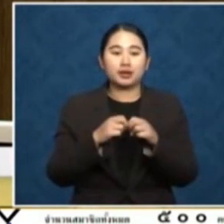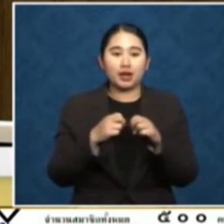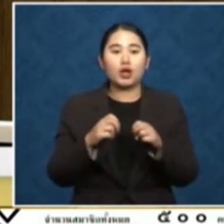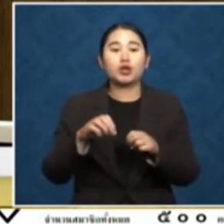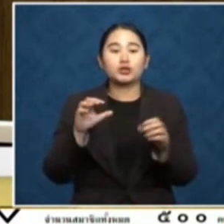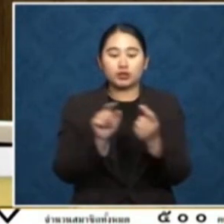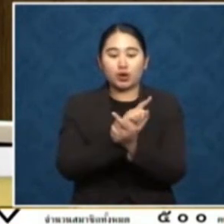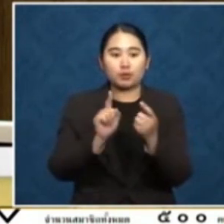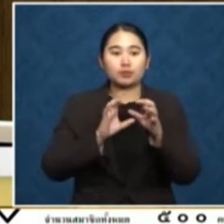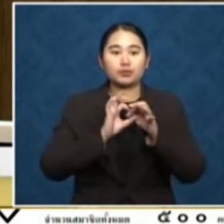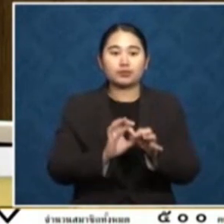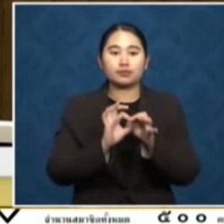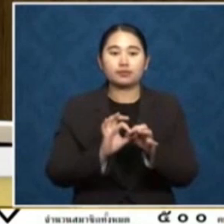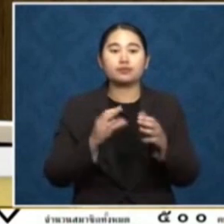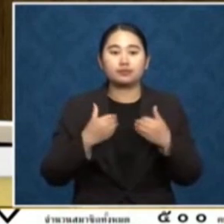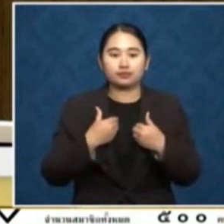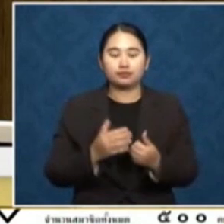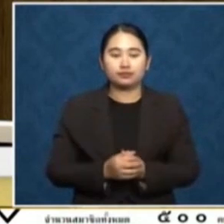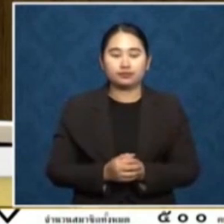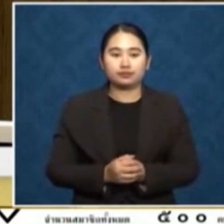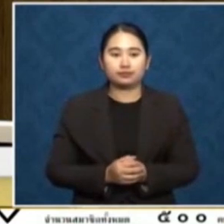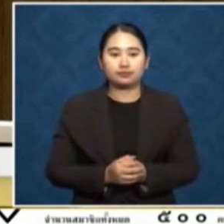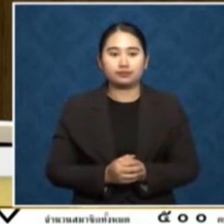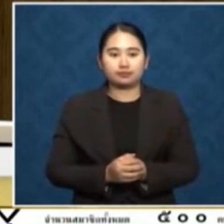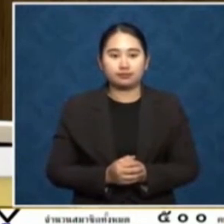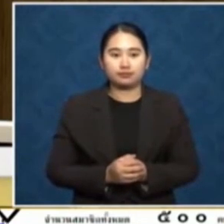ข้อกังวลของสังคมค่ะ